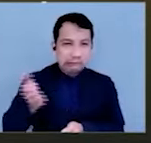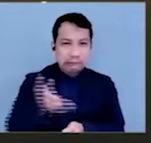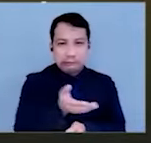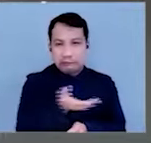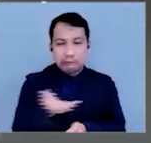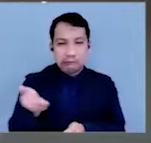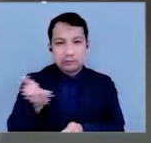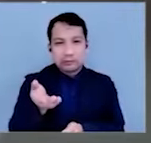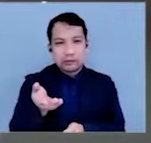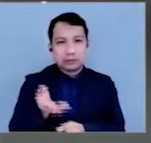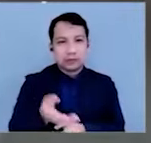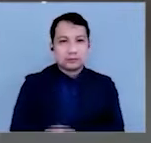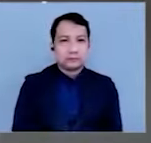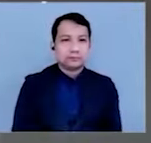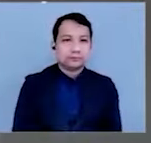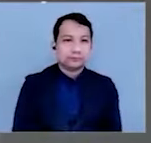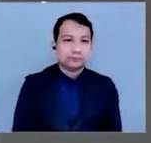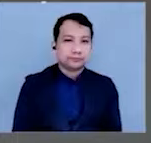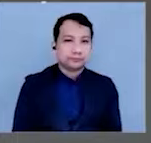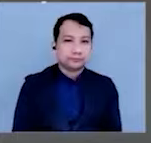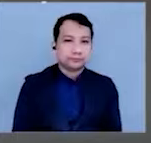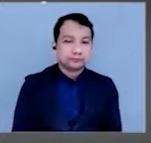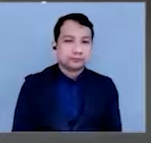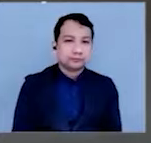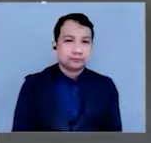sa... Sakto! Sakto!